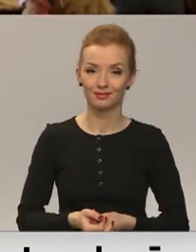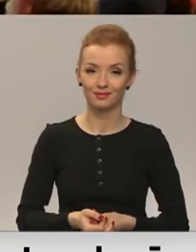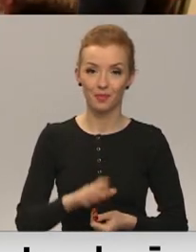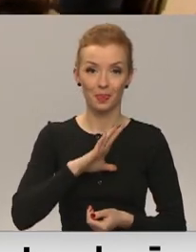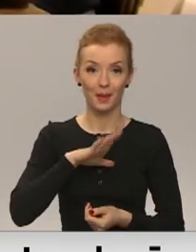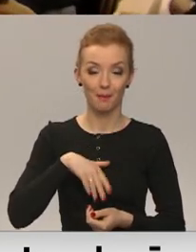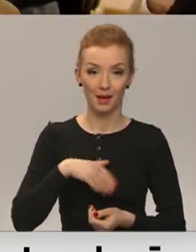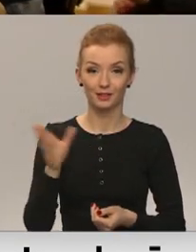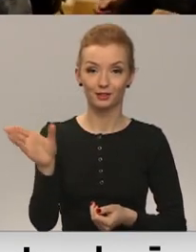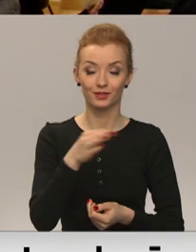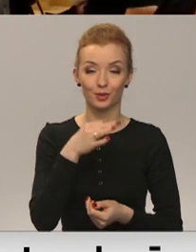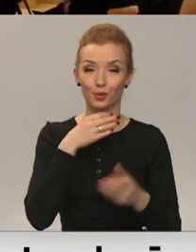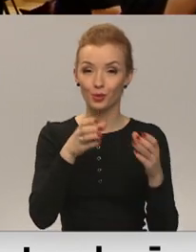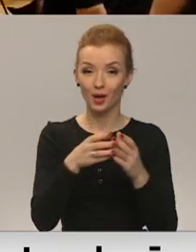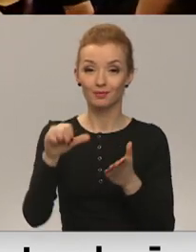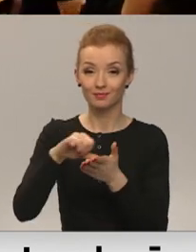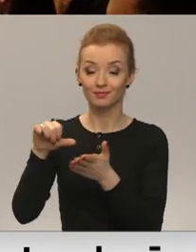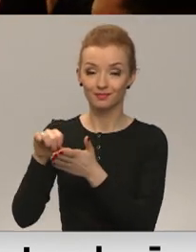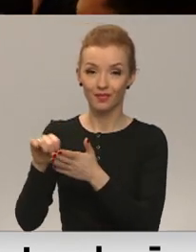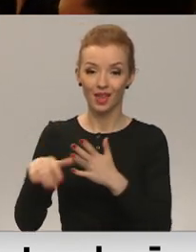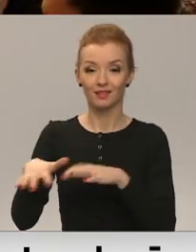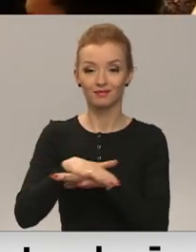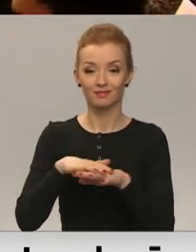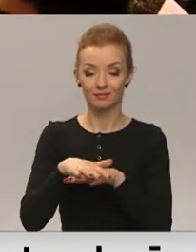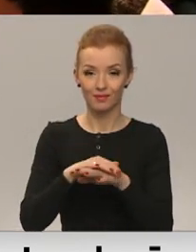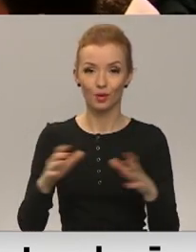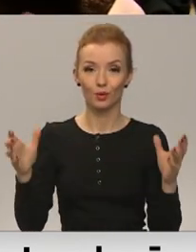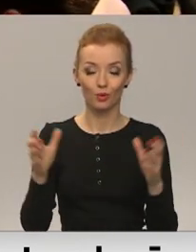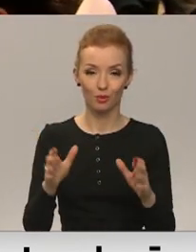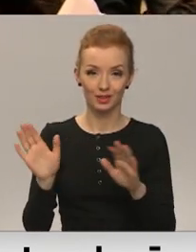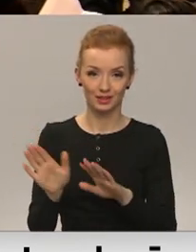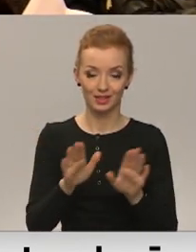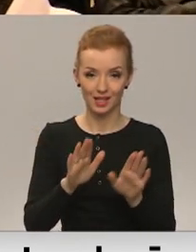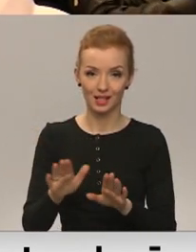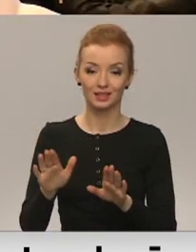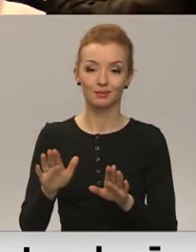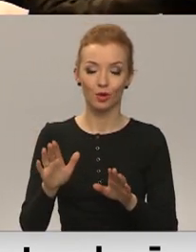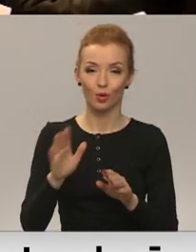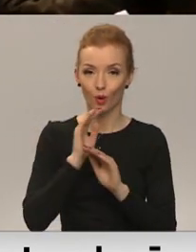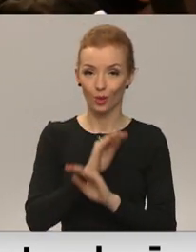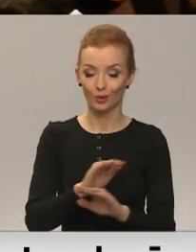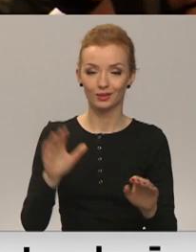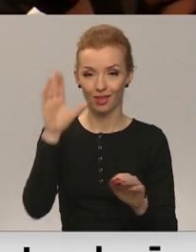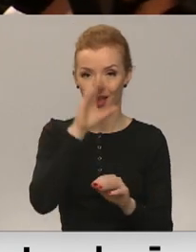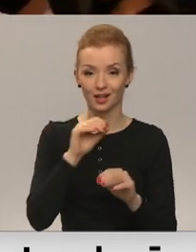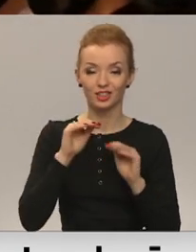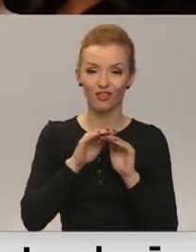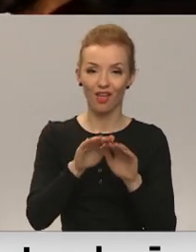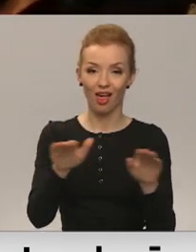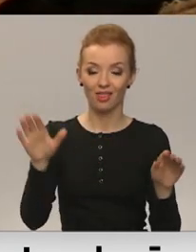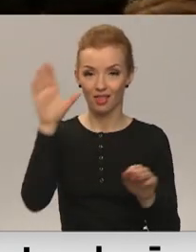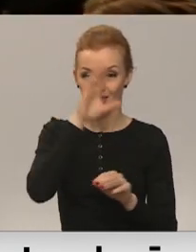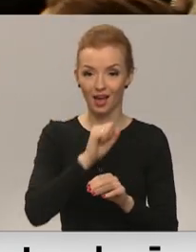Pēc visa kora uzstāšanās sanākušie vienojās kopīgā dziesmā, izpildot klusa nakts, svēta nakts